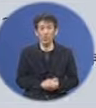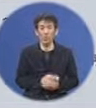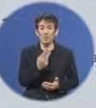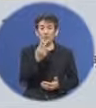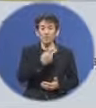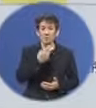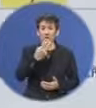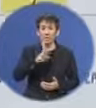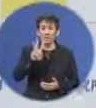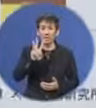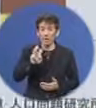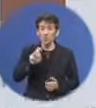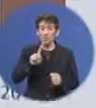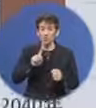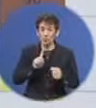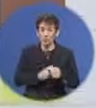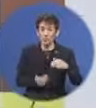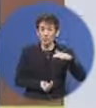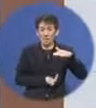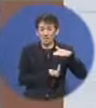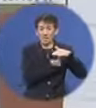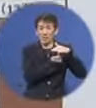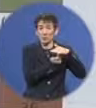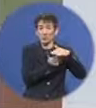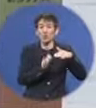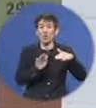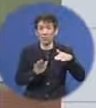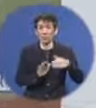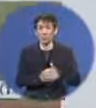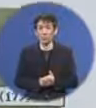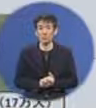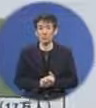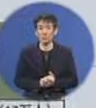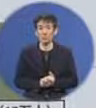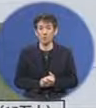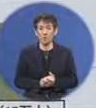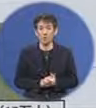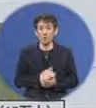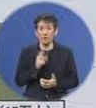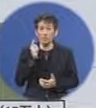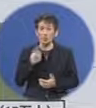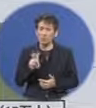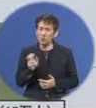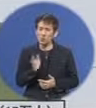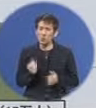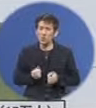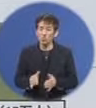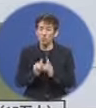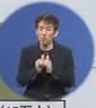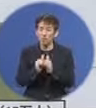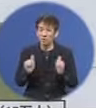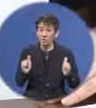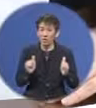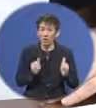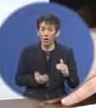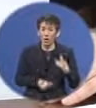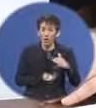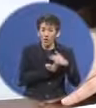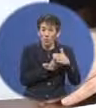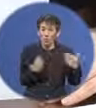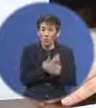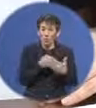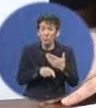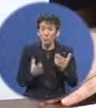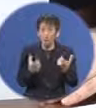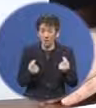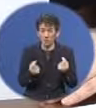は2030年がピークなんです。は い、これ段階の世代の方がそれぐらいの年齢を迎える、ね、ということですね。 実は